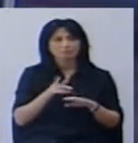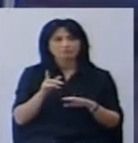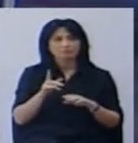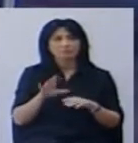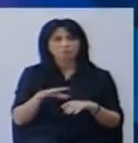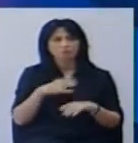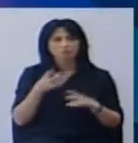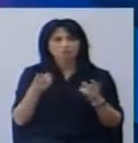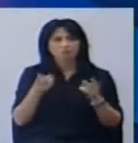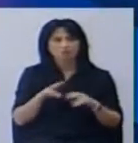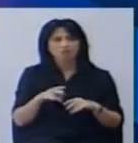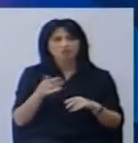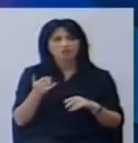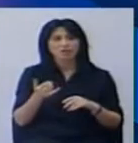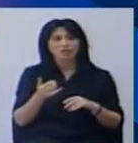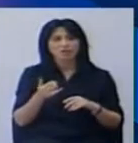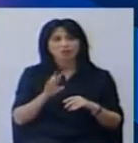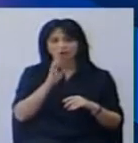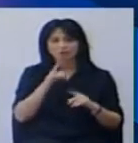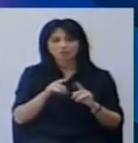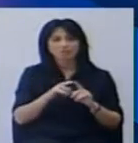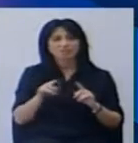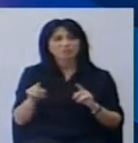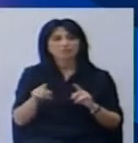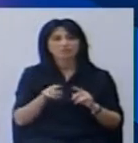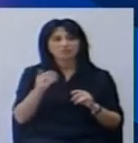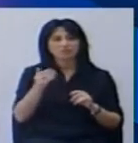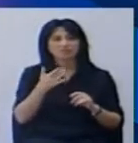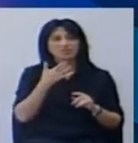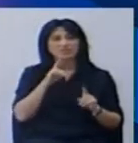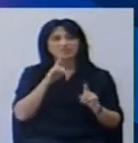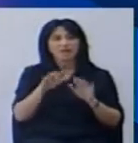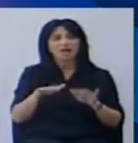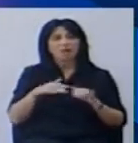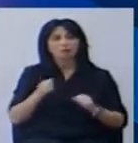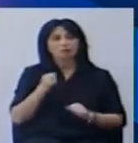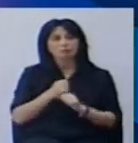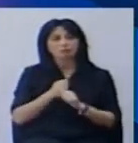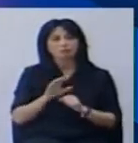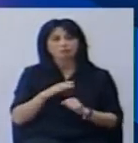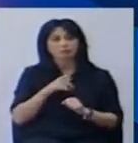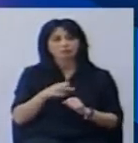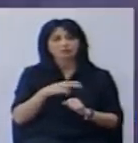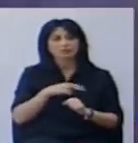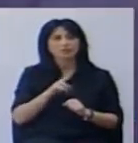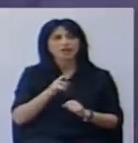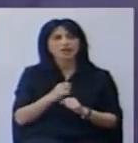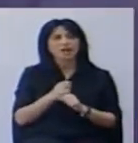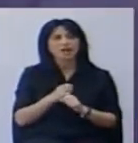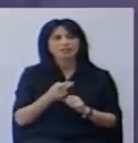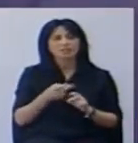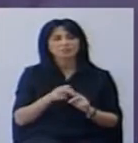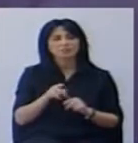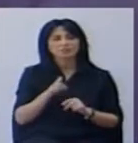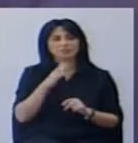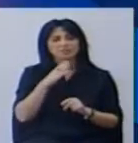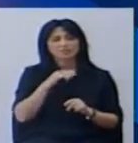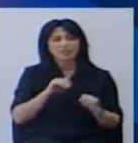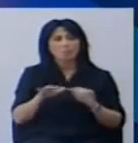იყო და დარჩა. აი ამ გასული 4 წლის განმავლობაში თქვენ საკრებულოში დეპუტატი ხართ, აღნიშნეთ რა გაკეთდა იმისთვის, რომ აი